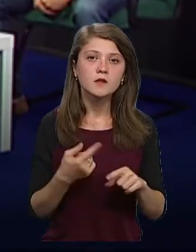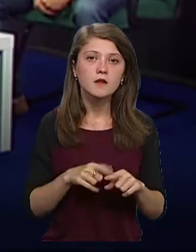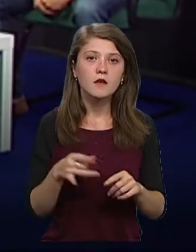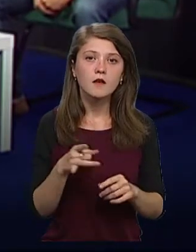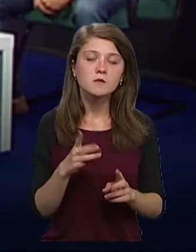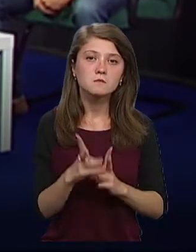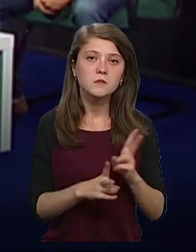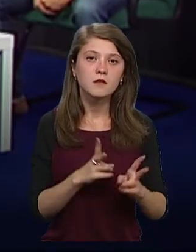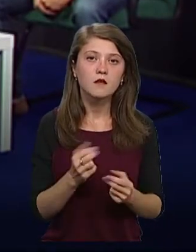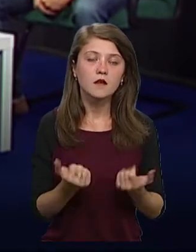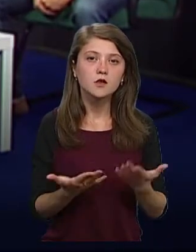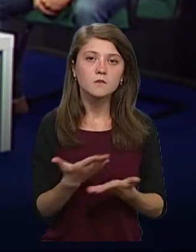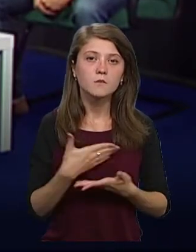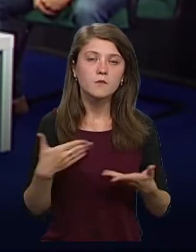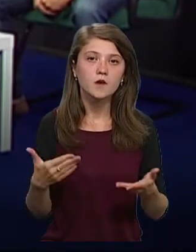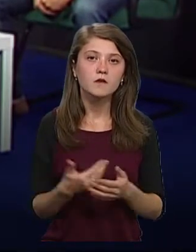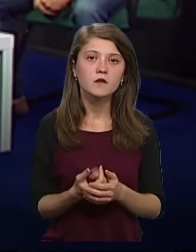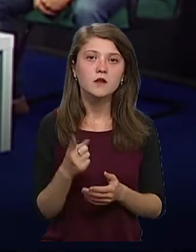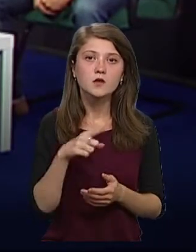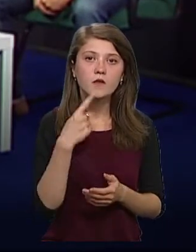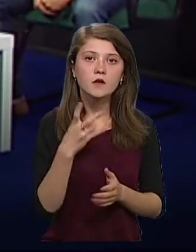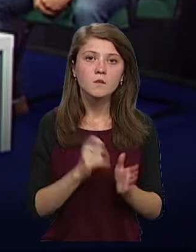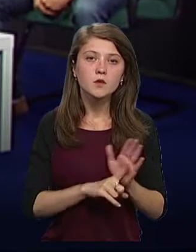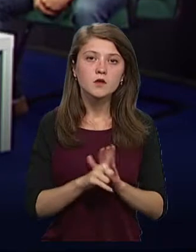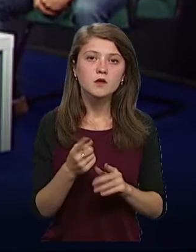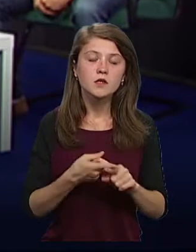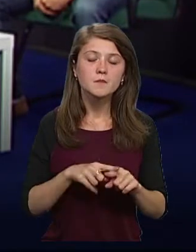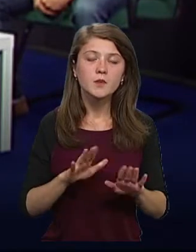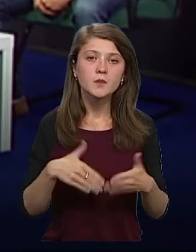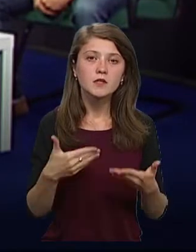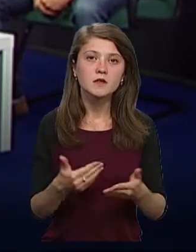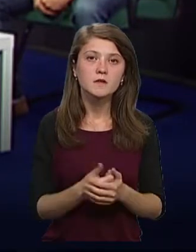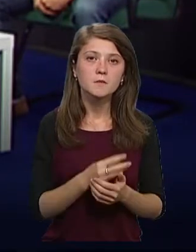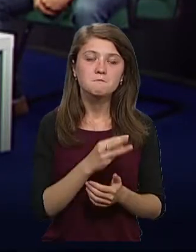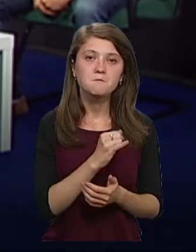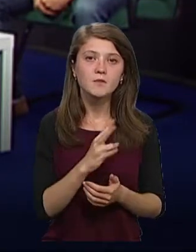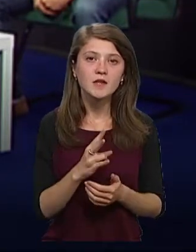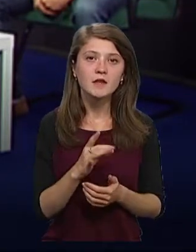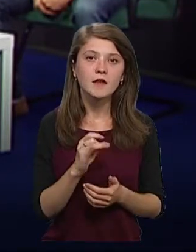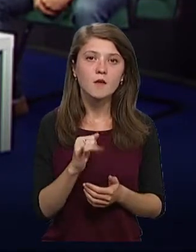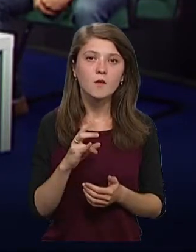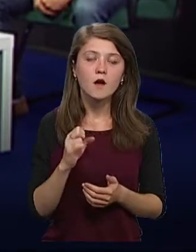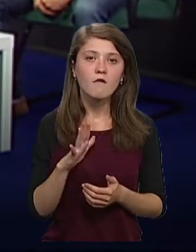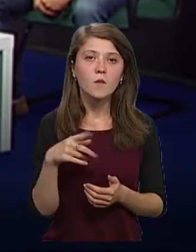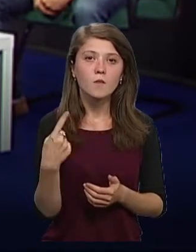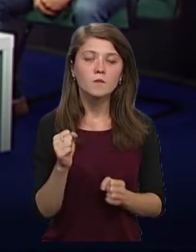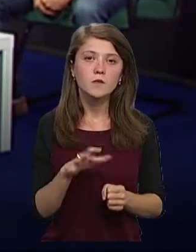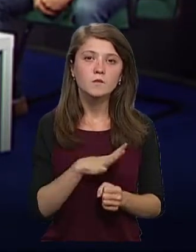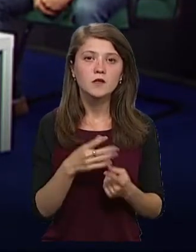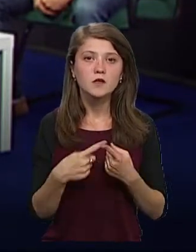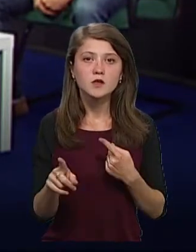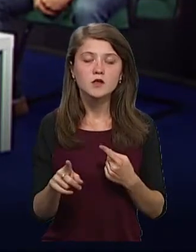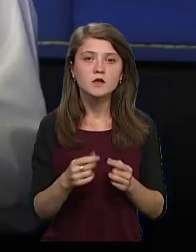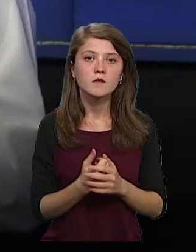районів змінитись? Адже ми знову ж те, що говорив на початку, це пропозиції Мінрегіону. А в області, можливо, є інше